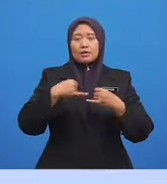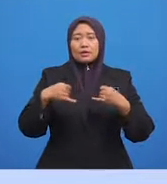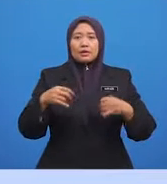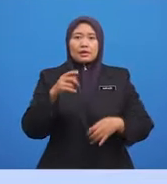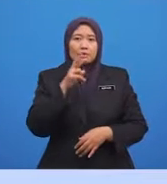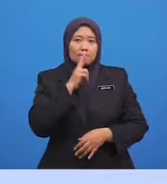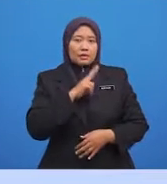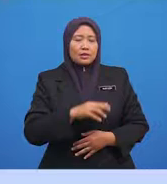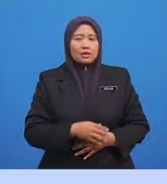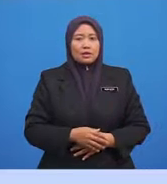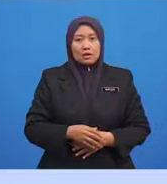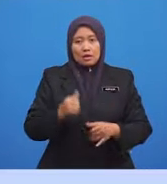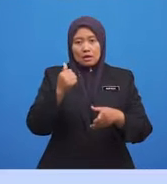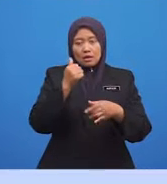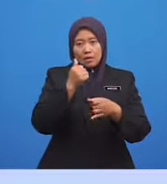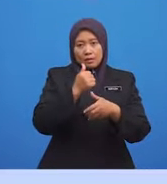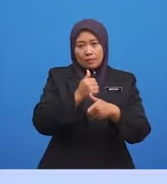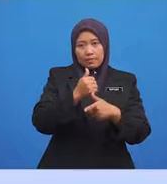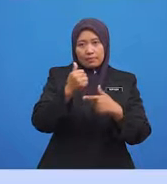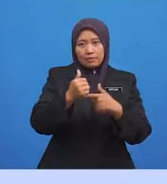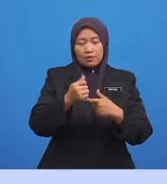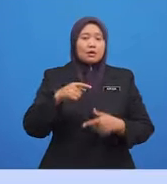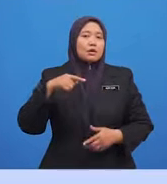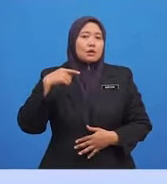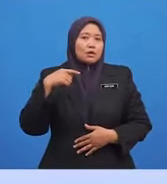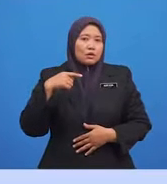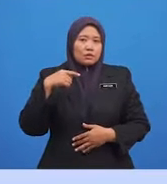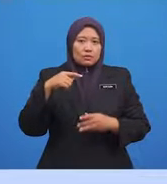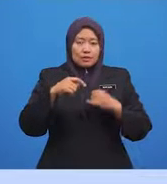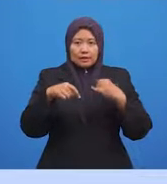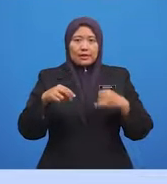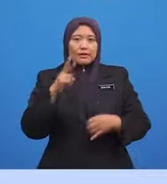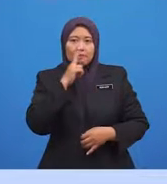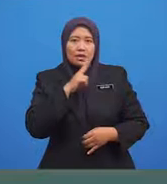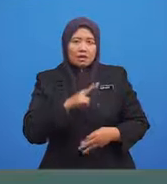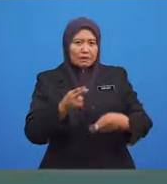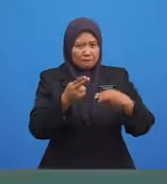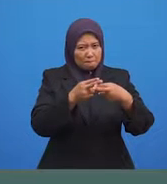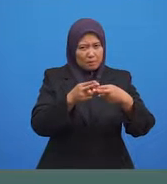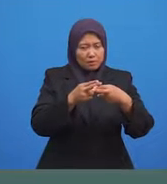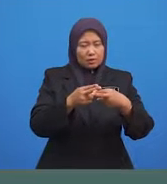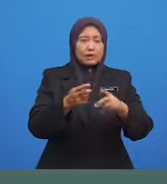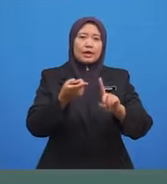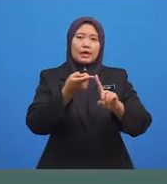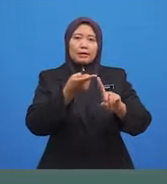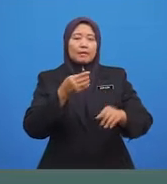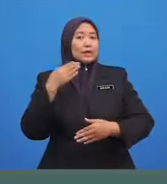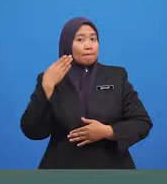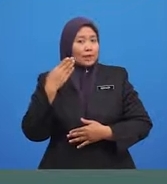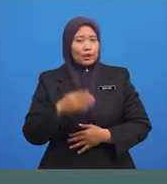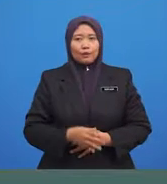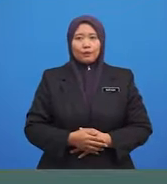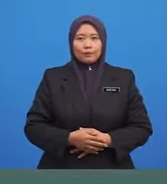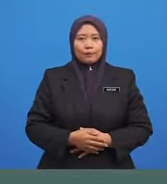tali merah lebih pendek daripada tali biru. Maka, melalui